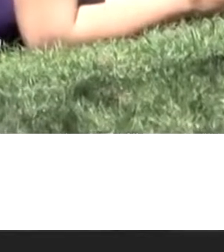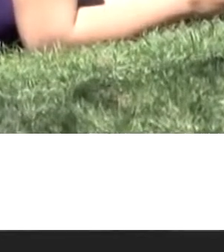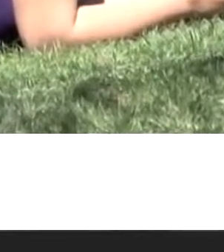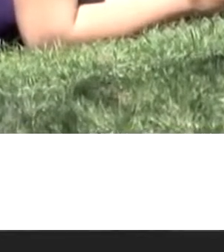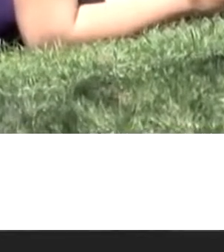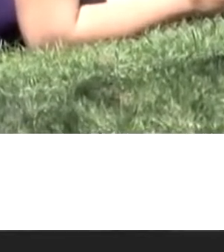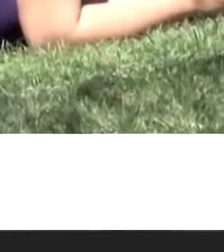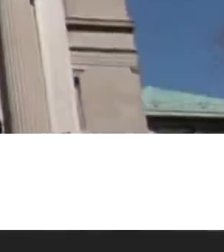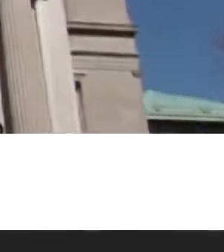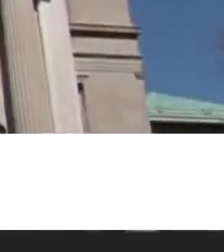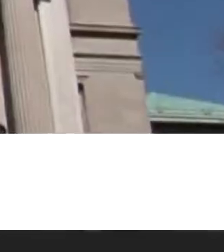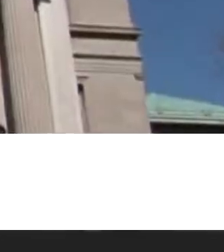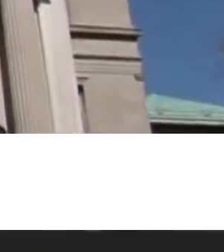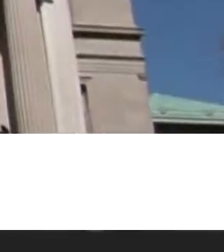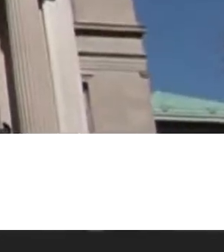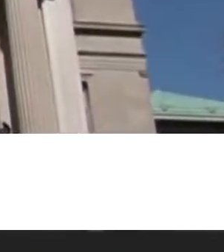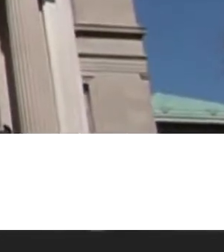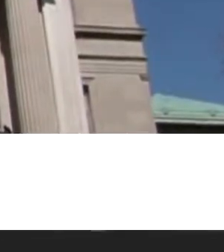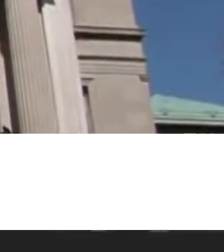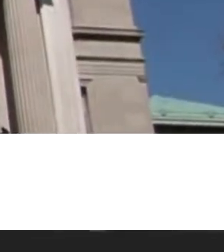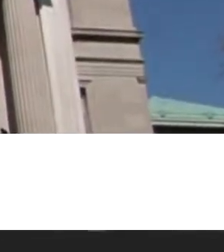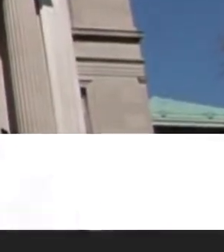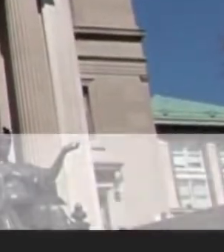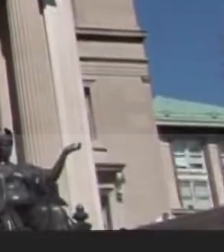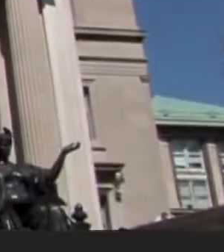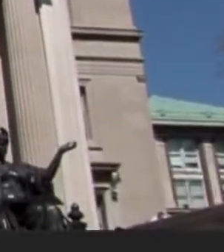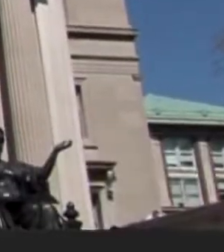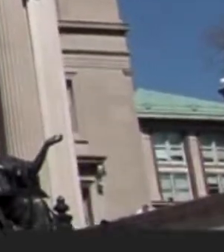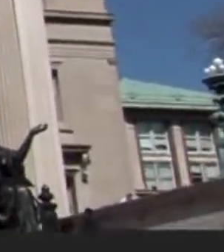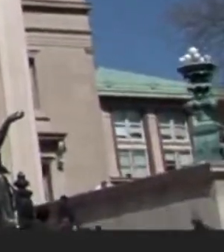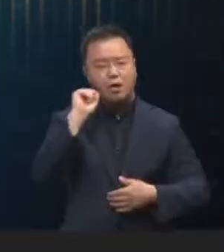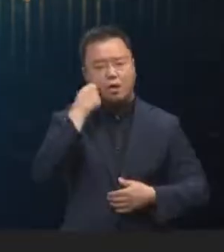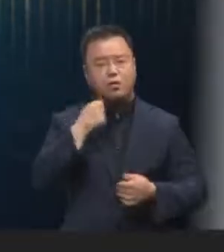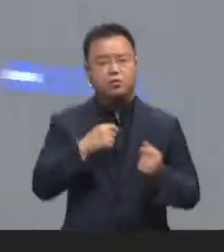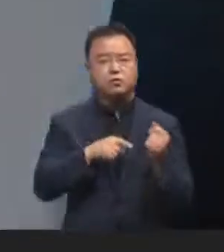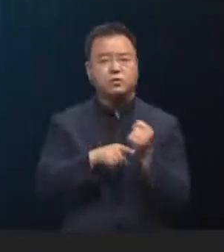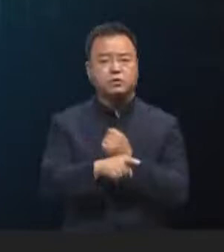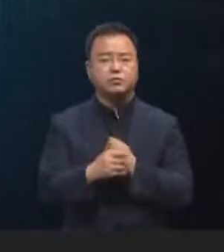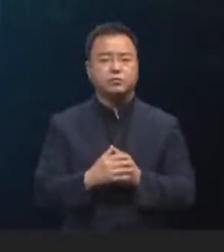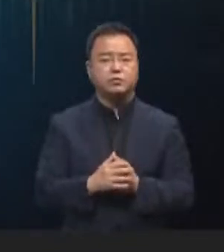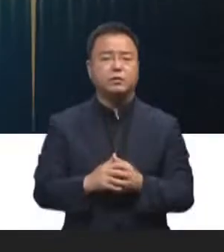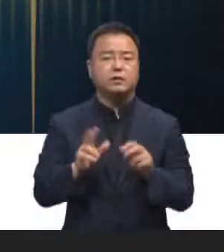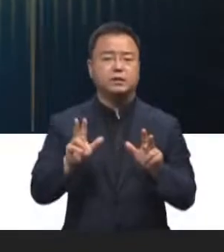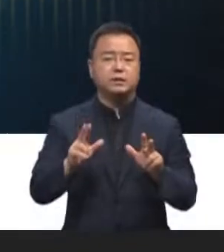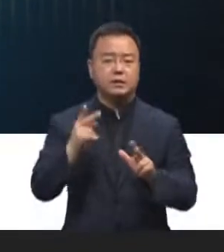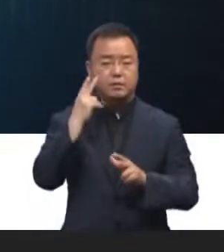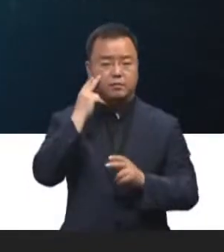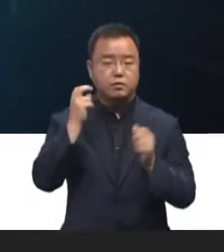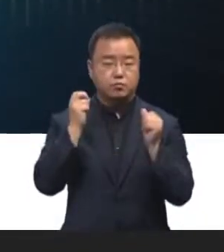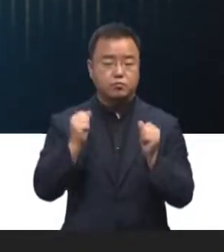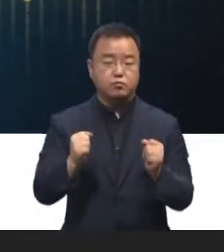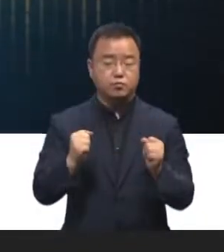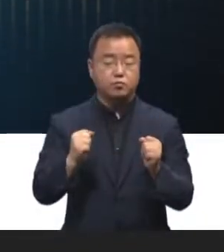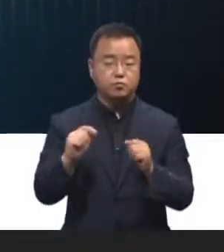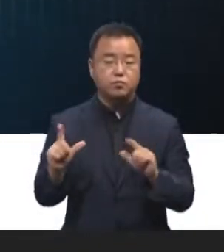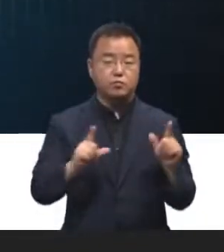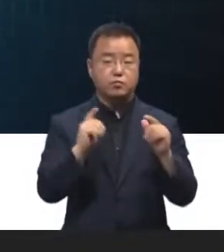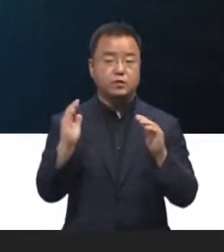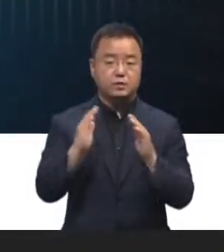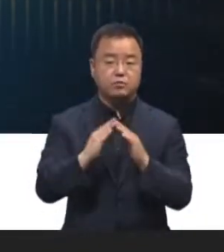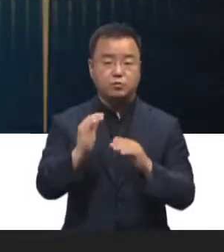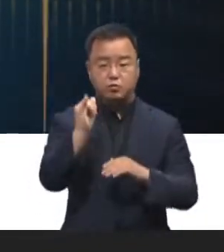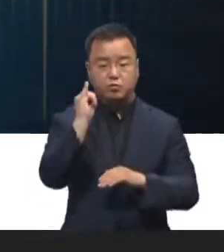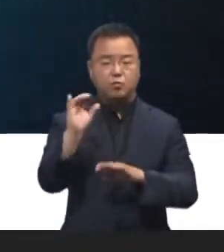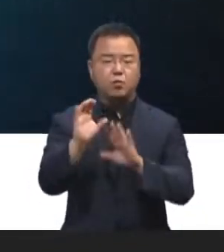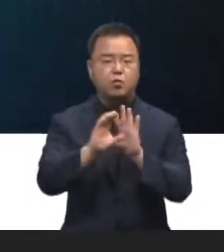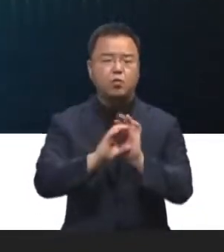그렇다고 학교에 갑자기 바꾸는 것도 어렵기 때문입니다 현 삶이 위에 걸어드린 빚도 있고 코로나가 1 언제